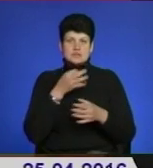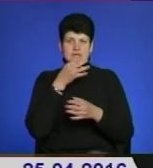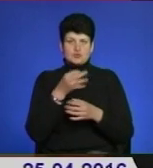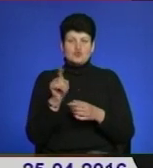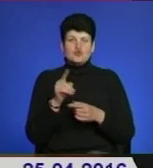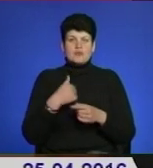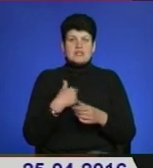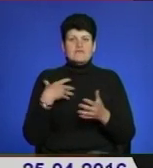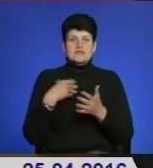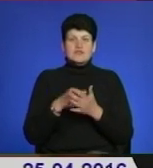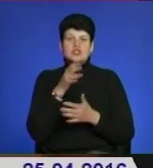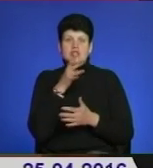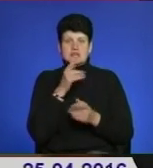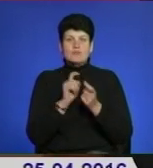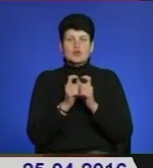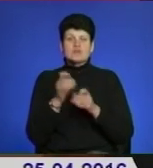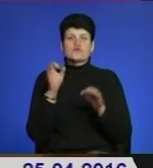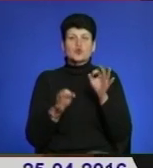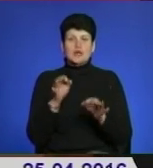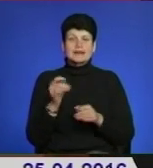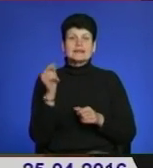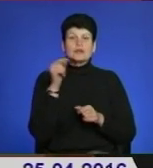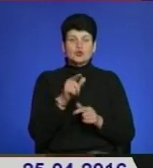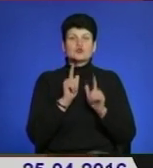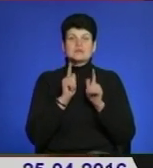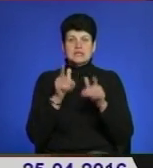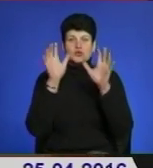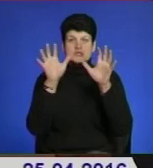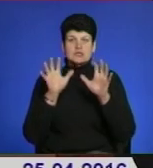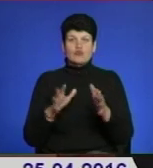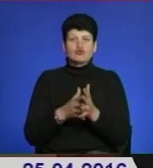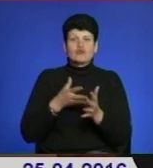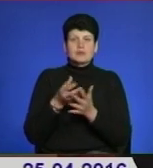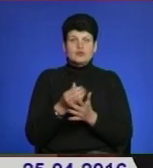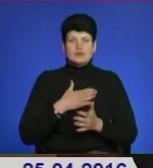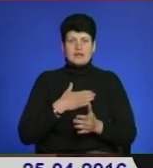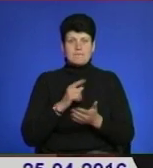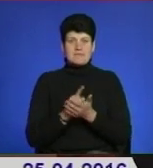свого часу боролися в судах для того, щоб згідно закону виплачували нам пенсії.